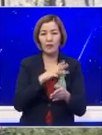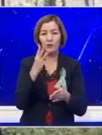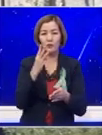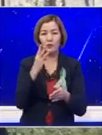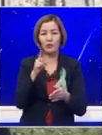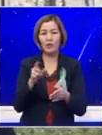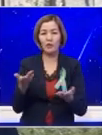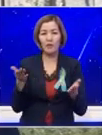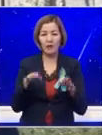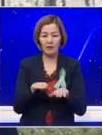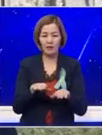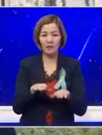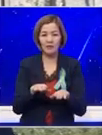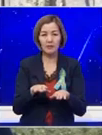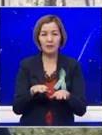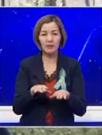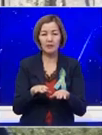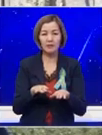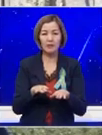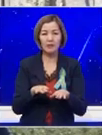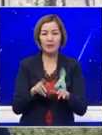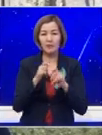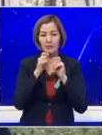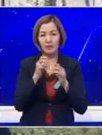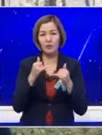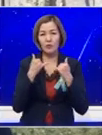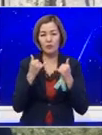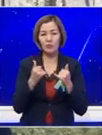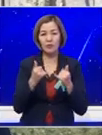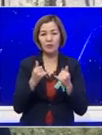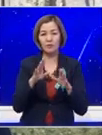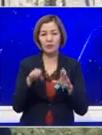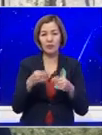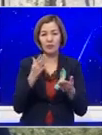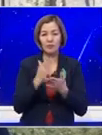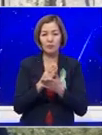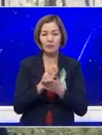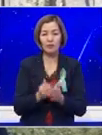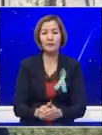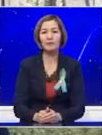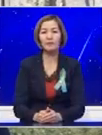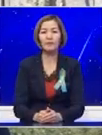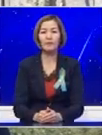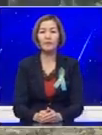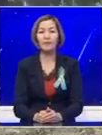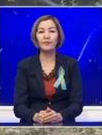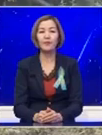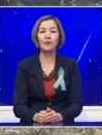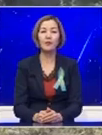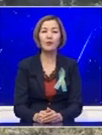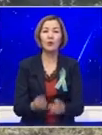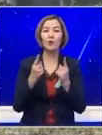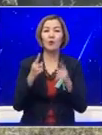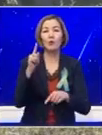ардагер қалыпты. Соларға сый құрмет көрсету мақсатымен келіп отырмыз. Құттықтап келдік. Ұлы